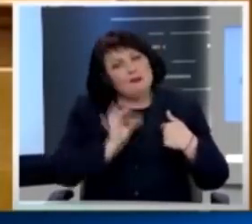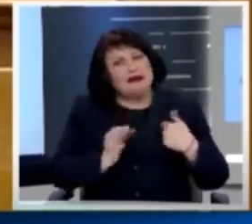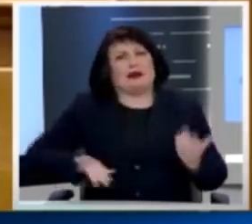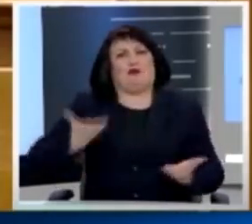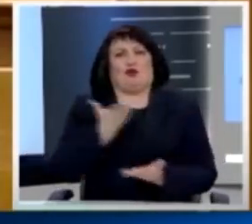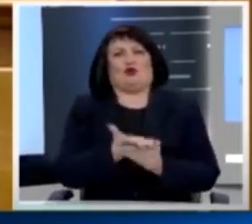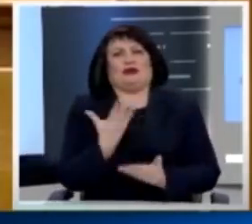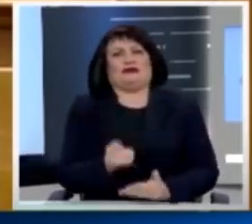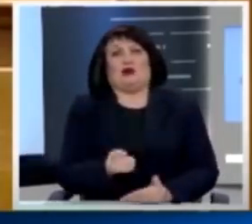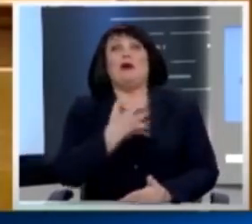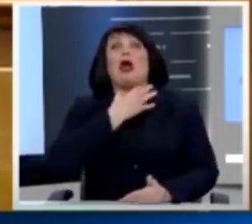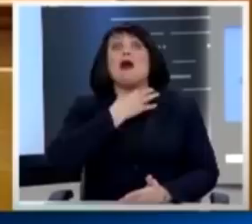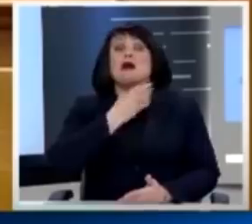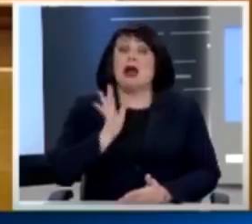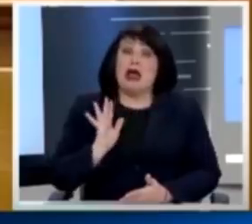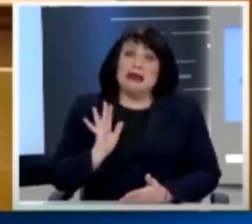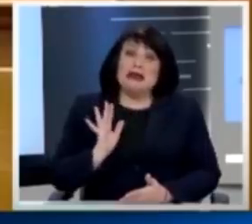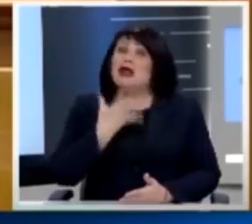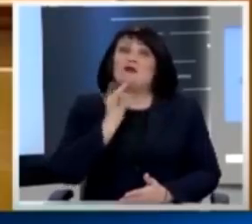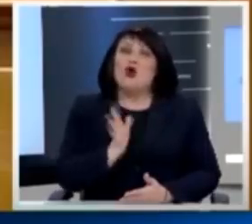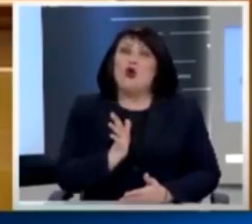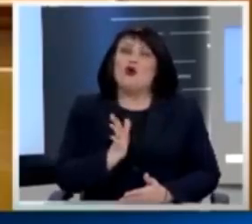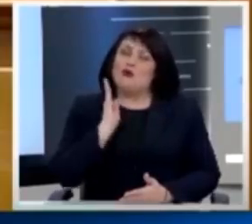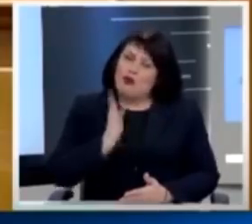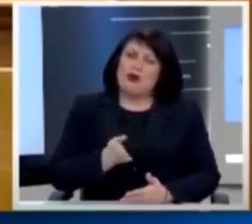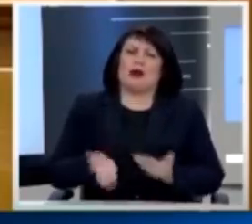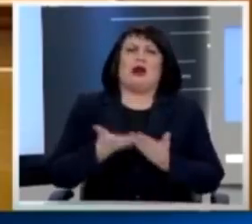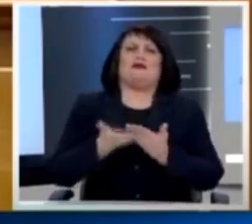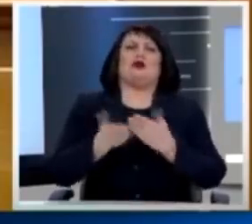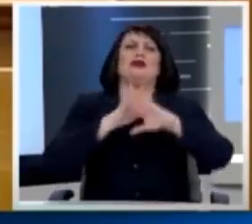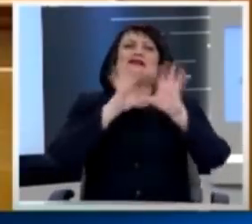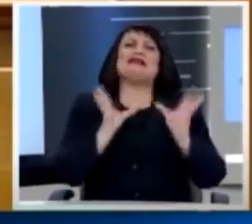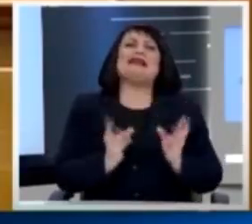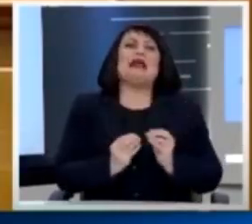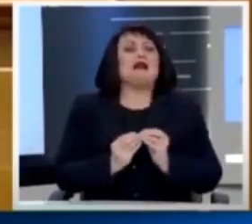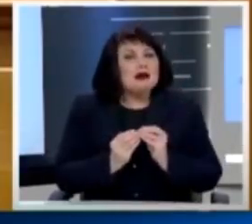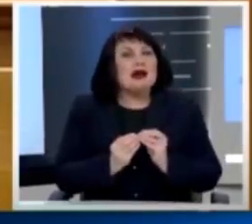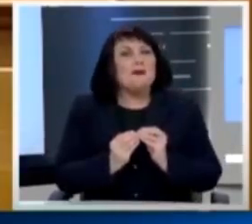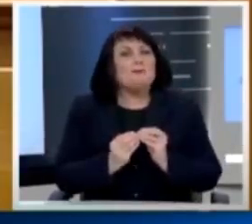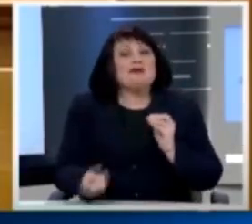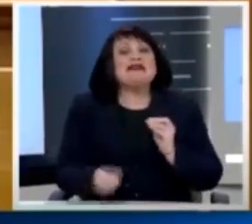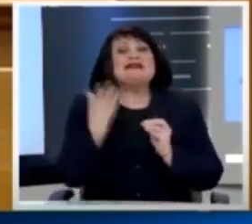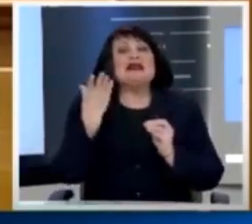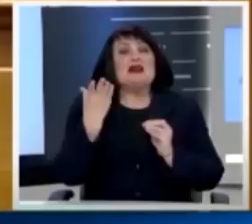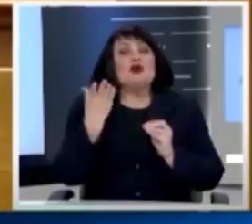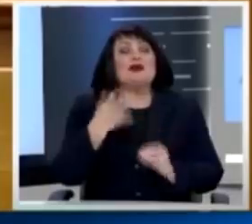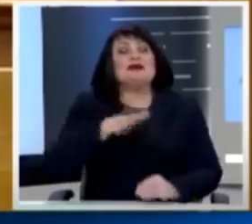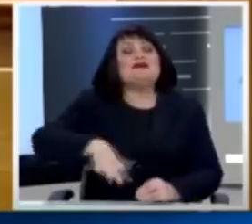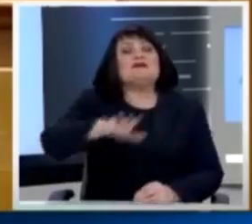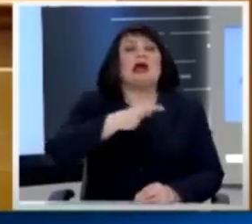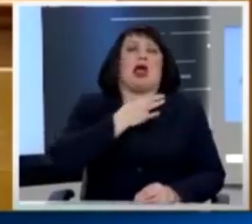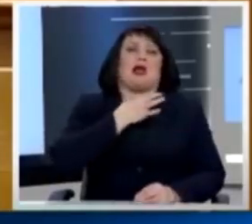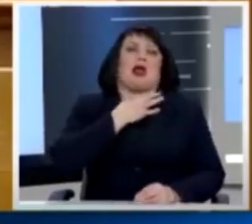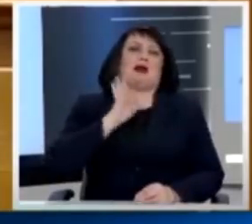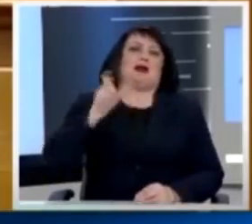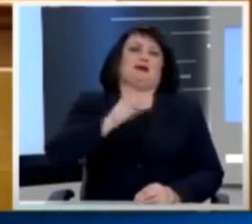ρεαλιστική, αναγκαία, γιατί ικανοποιεί το σύνολο των σύγχρονων λαϊκών αναγκών,